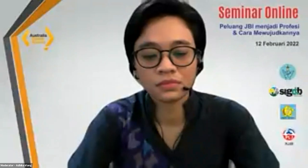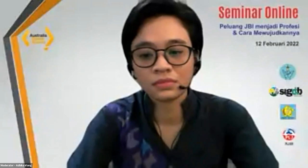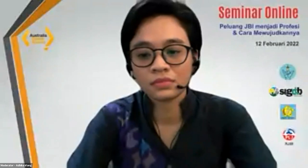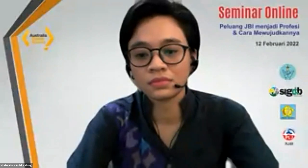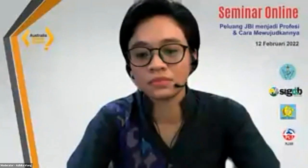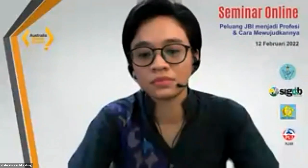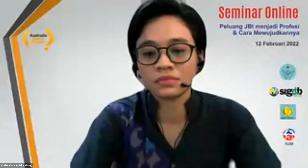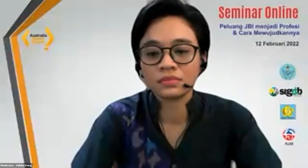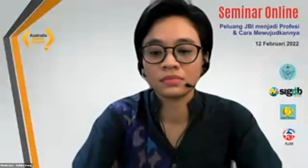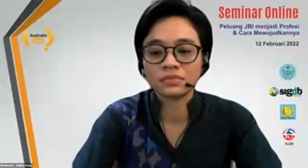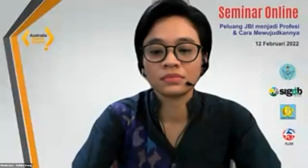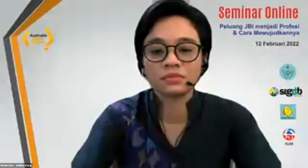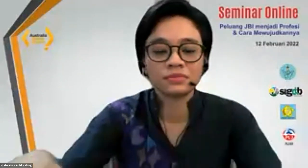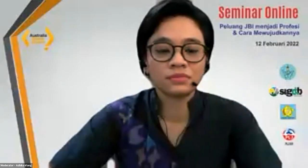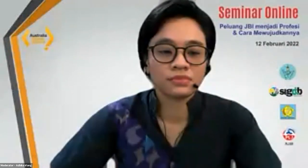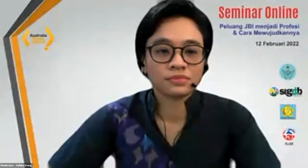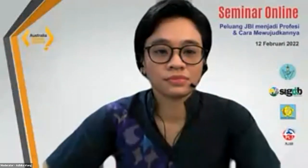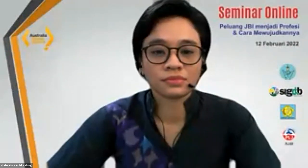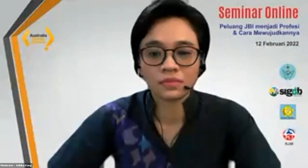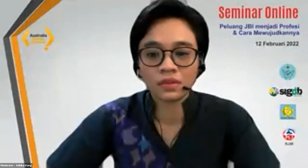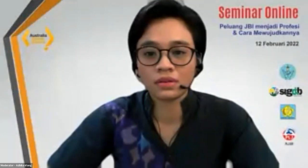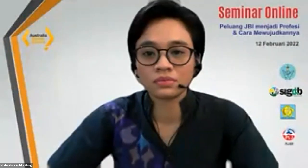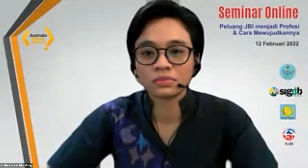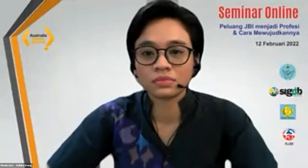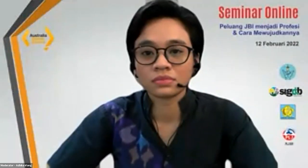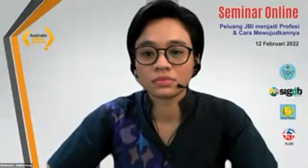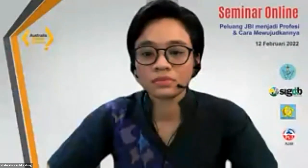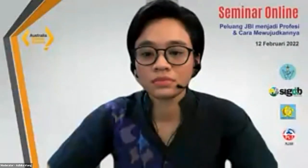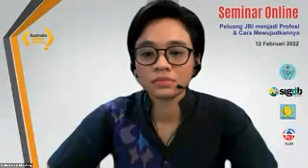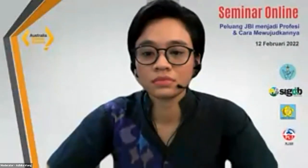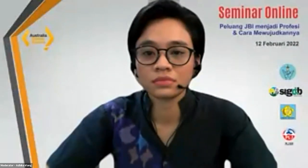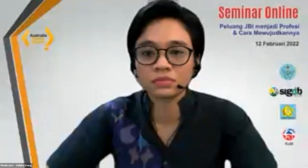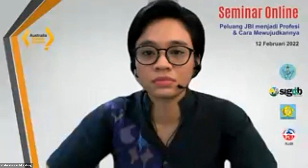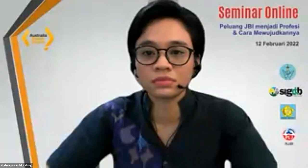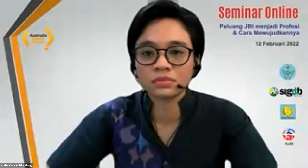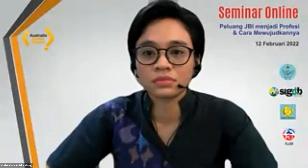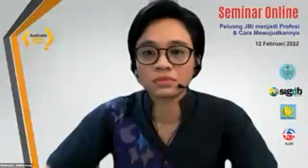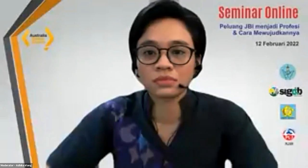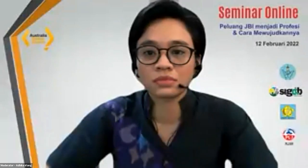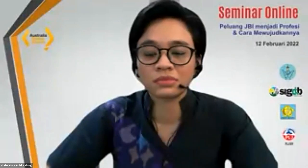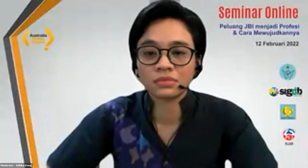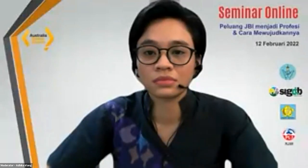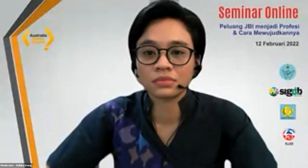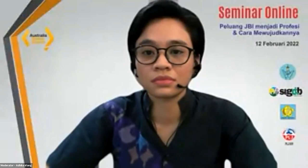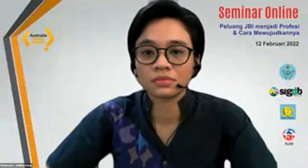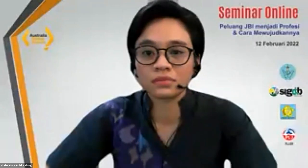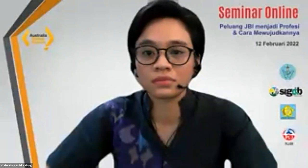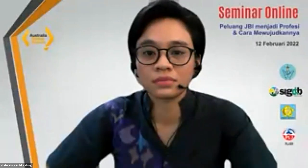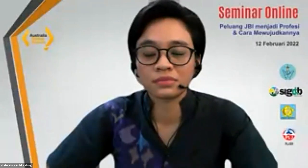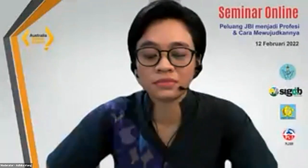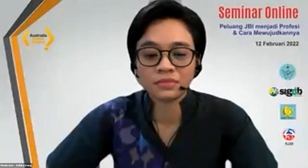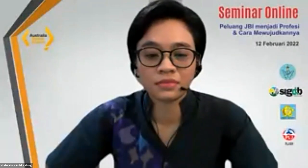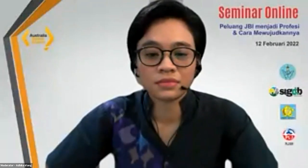seiring perjalanan waktu eh sosialisasi dari teman-teman Suli tentang bisindo juga tidak